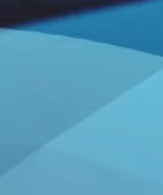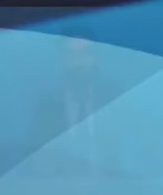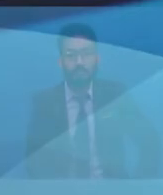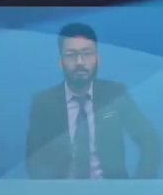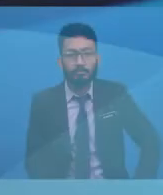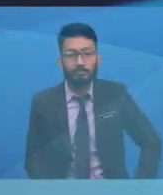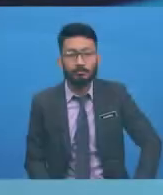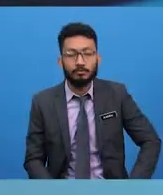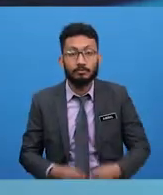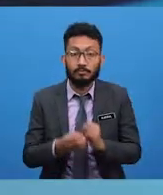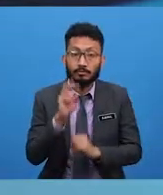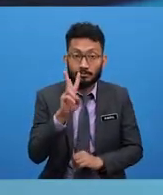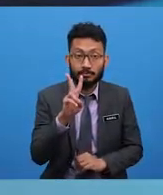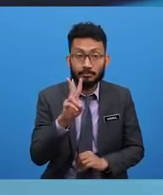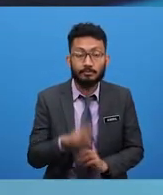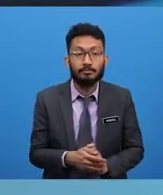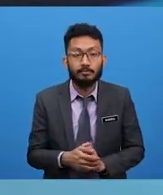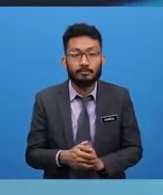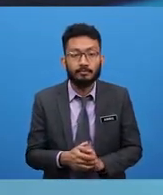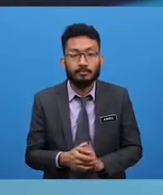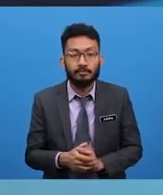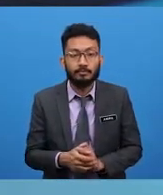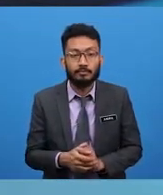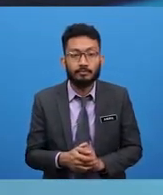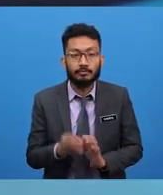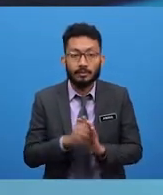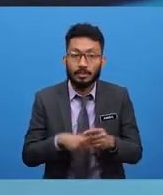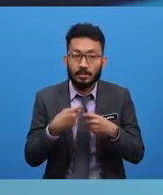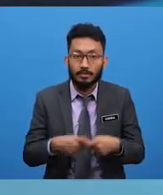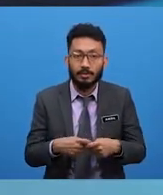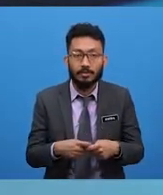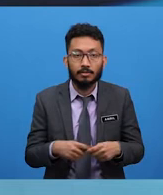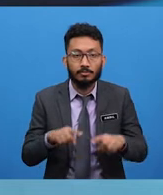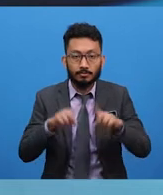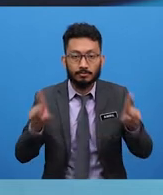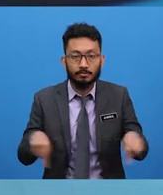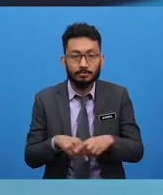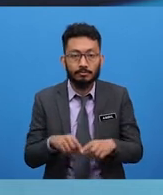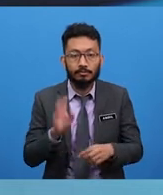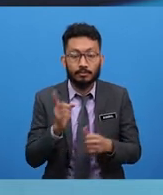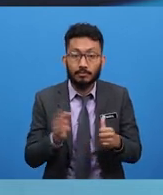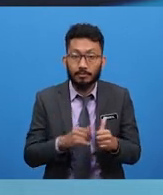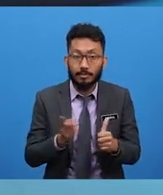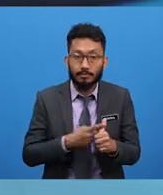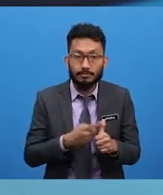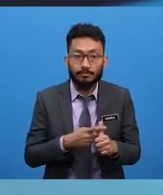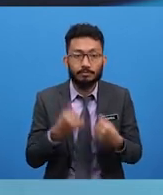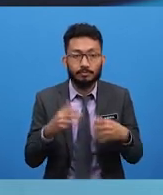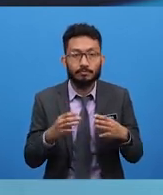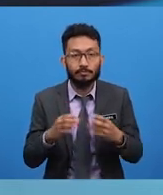Langkah kedua, cikgu akan menetapkan pemidang yang pertama yang telah cikgu